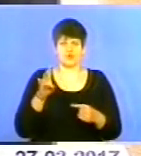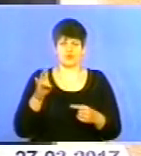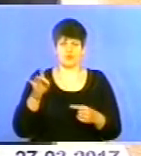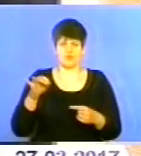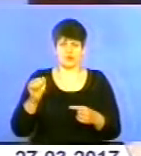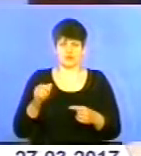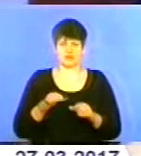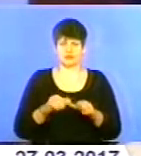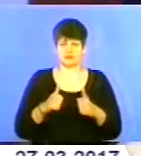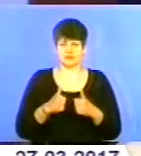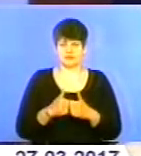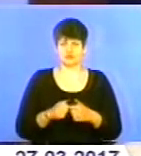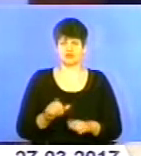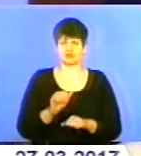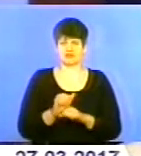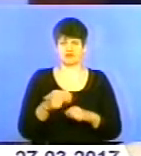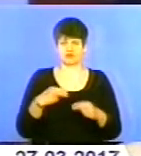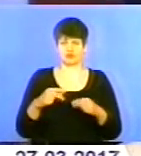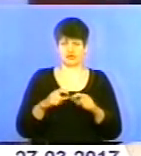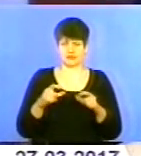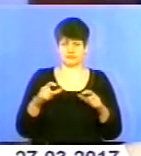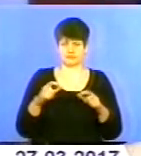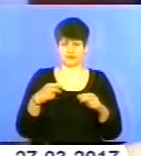торги. Суть справи полягає в тому, що